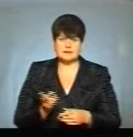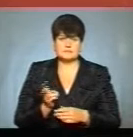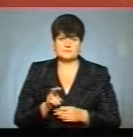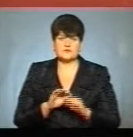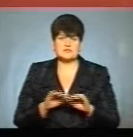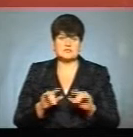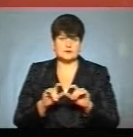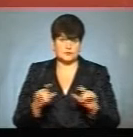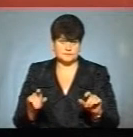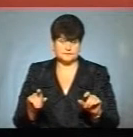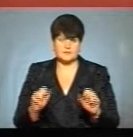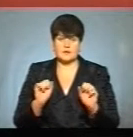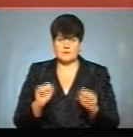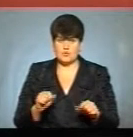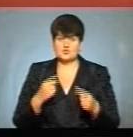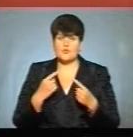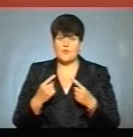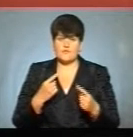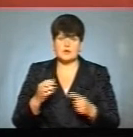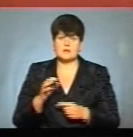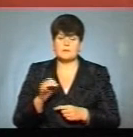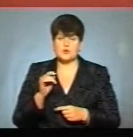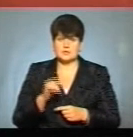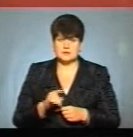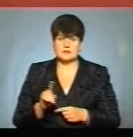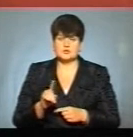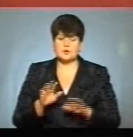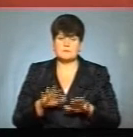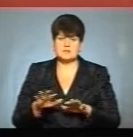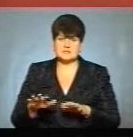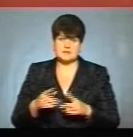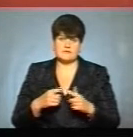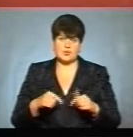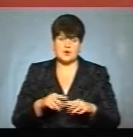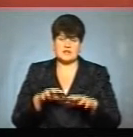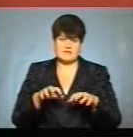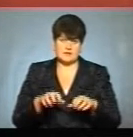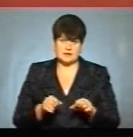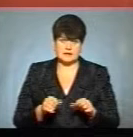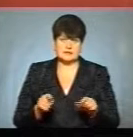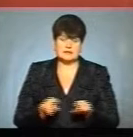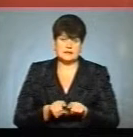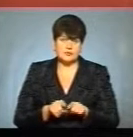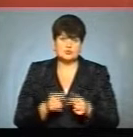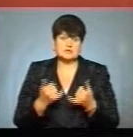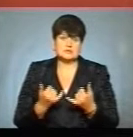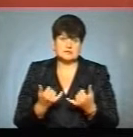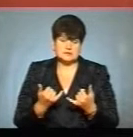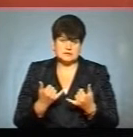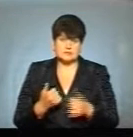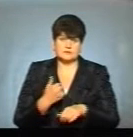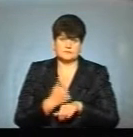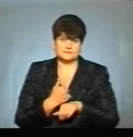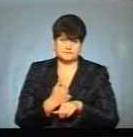садок. І можу говорити про те, що місцеві органи влади також десь зараз поставили в